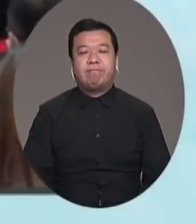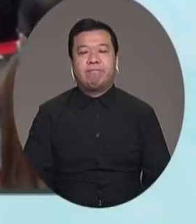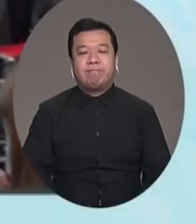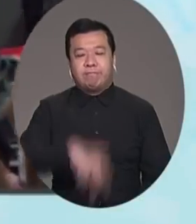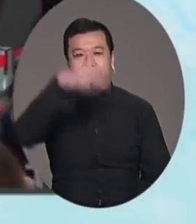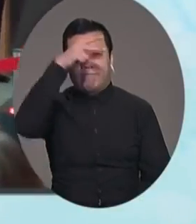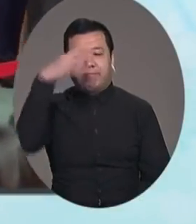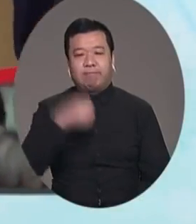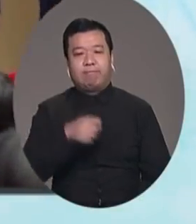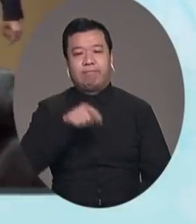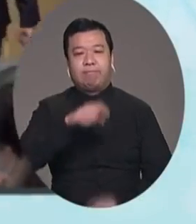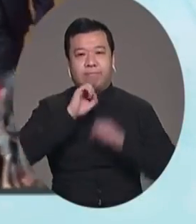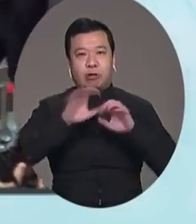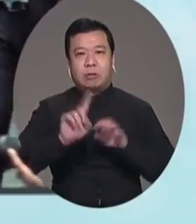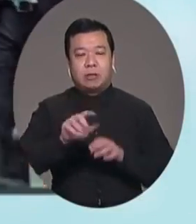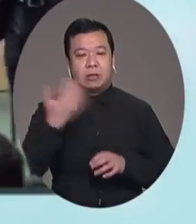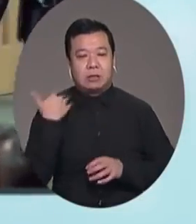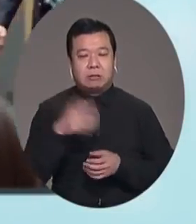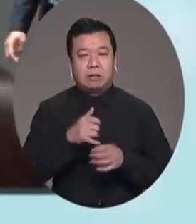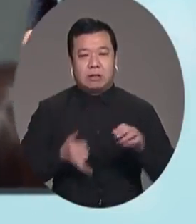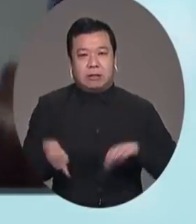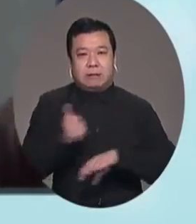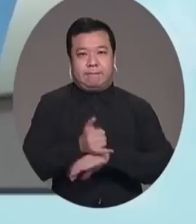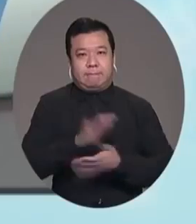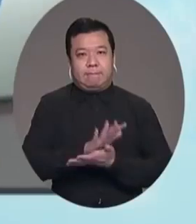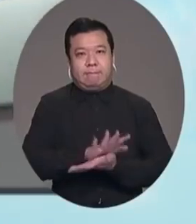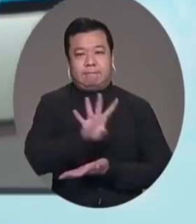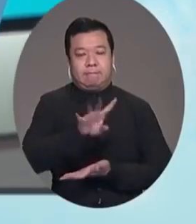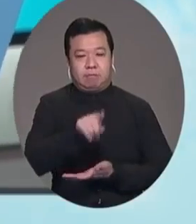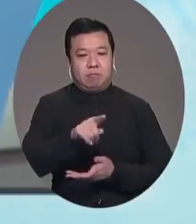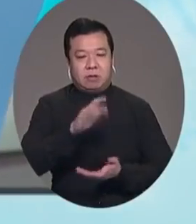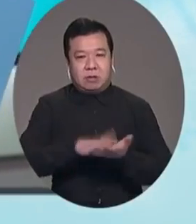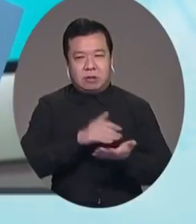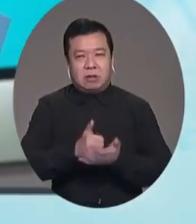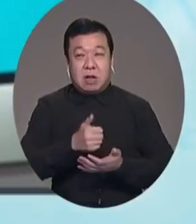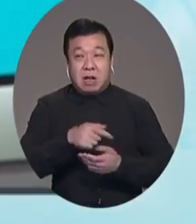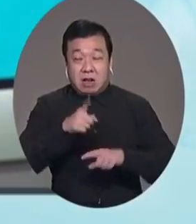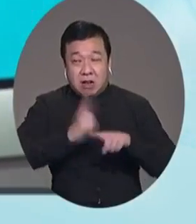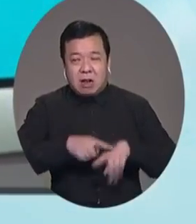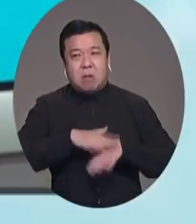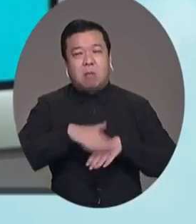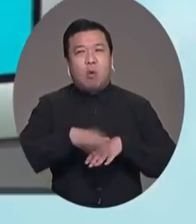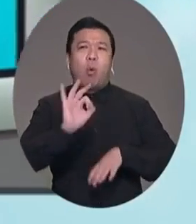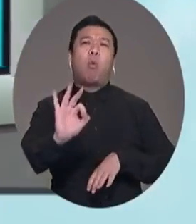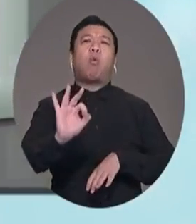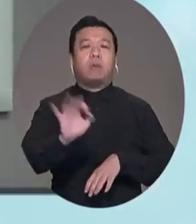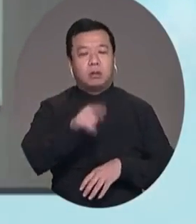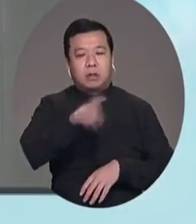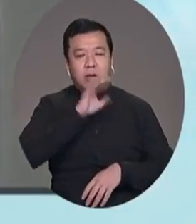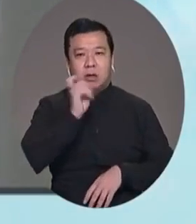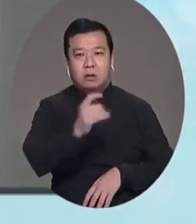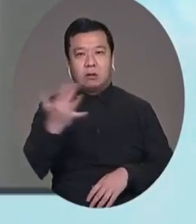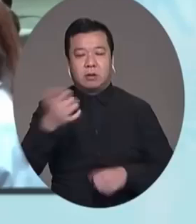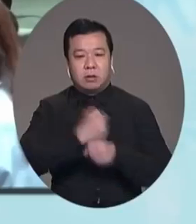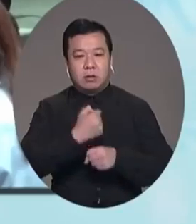行政長官林鄭月娥說，回顧她上任四年以來施政成效不算差，推出900多项政策措施，